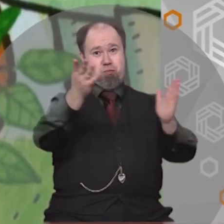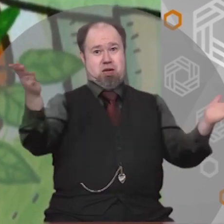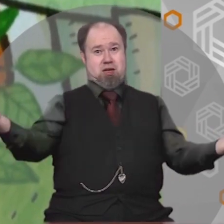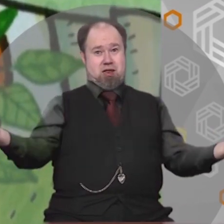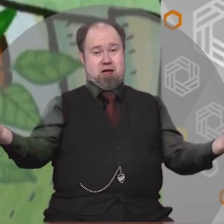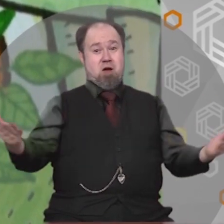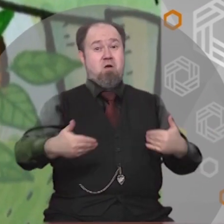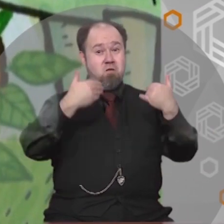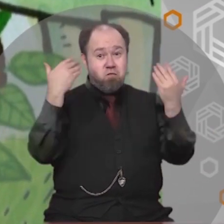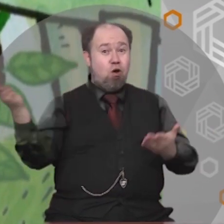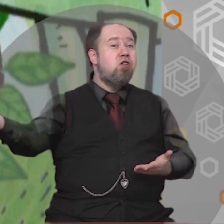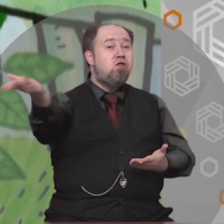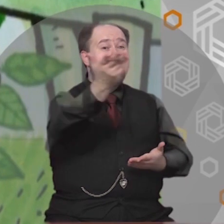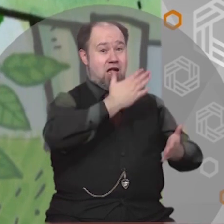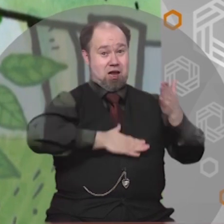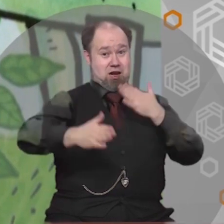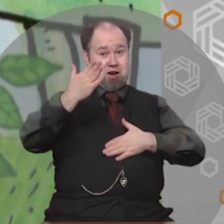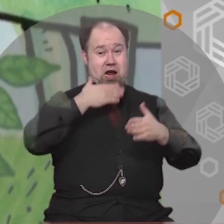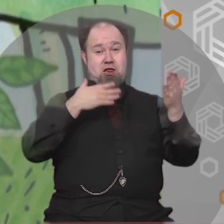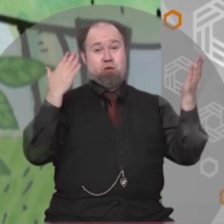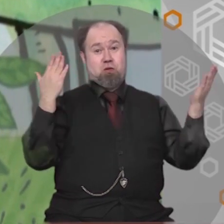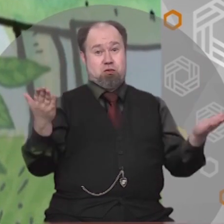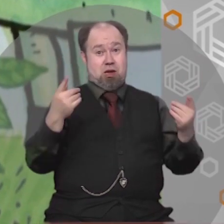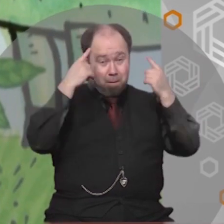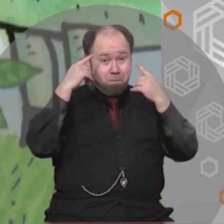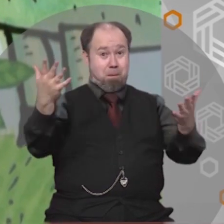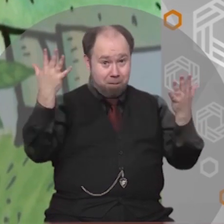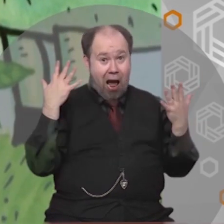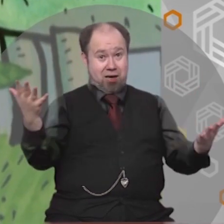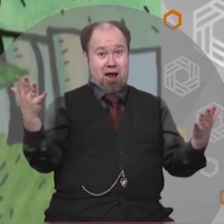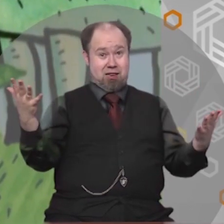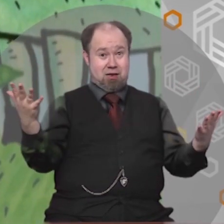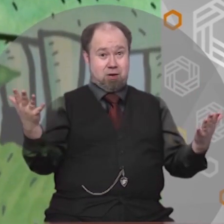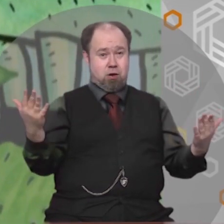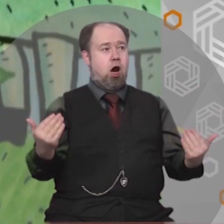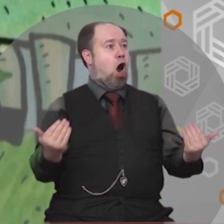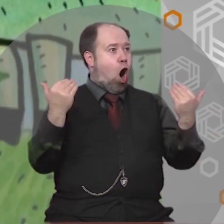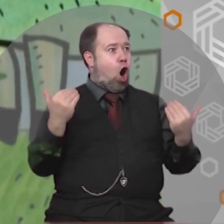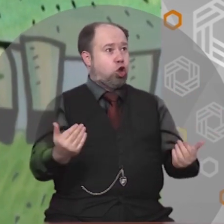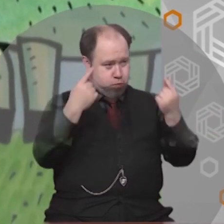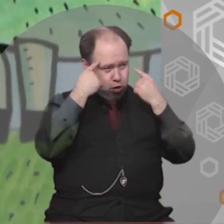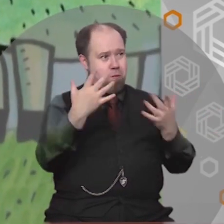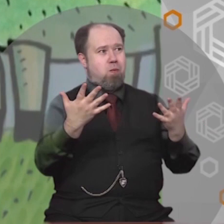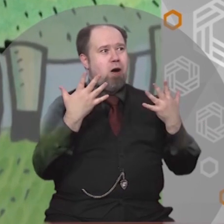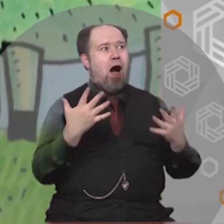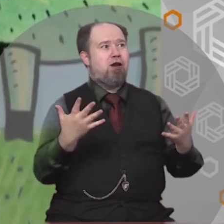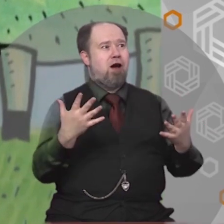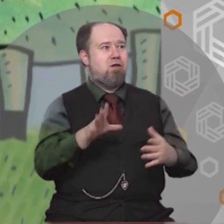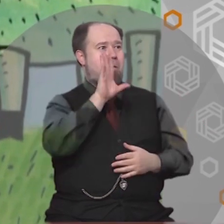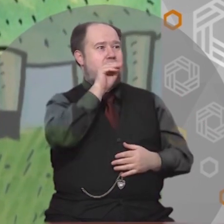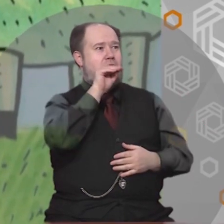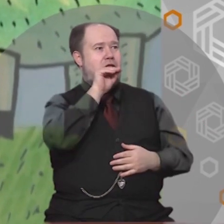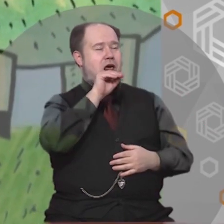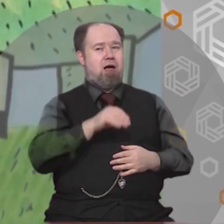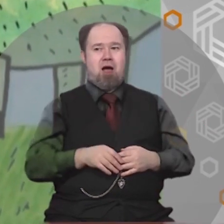наступила! Вот все и радуются. Мяу! Понятно? Ну, теперь понятно.